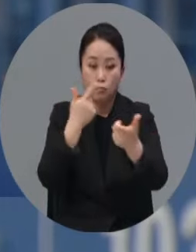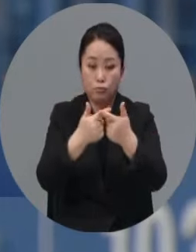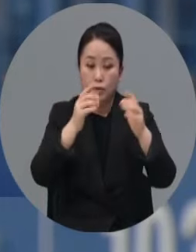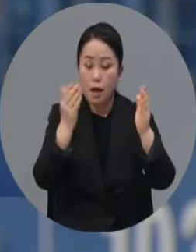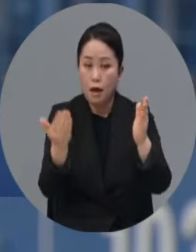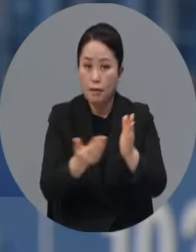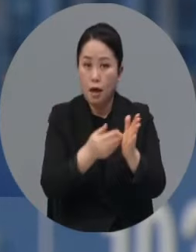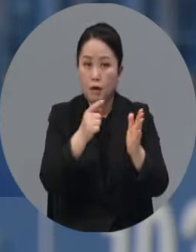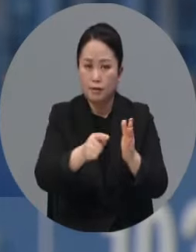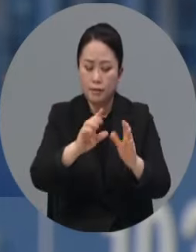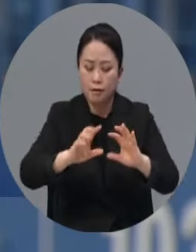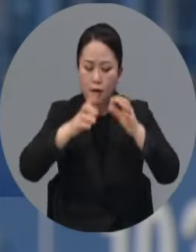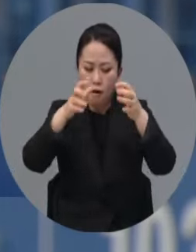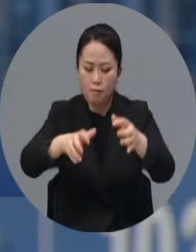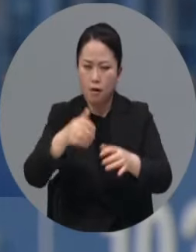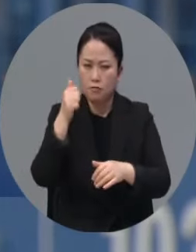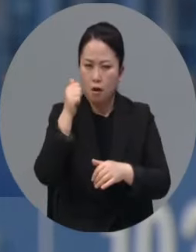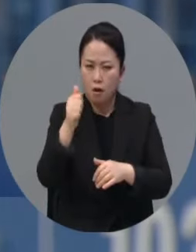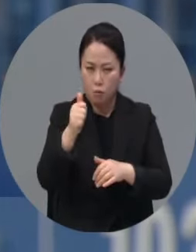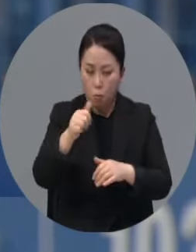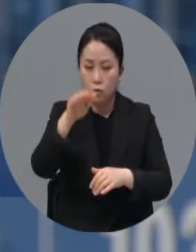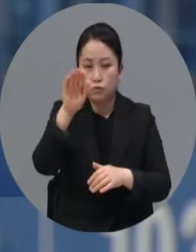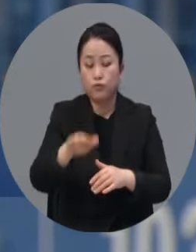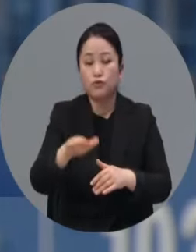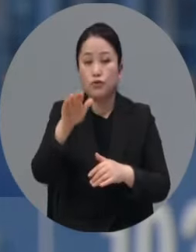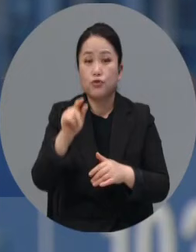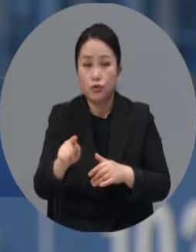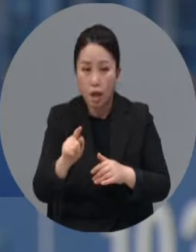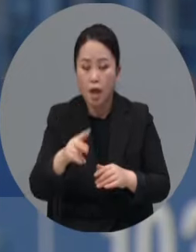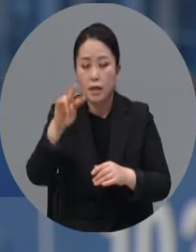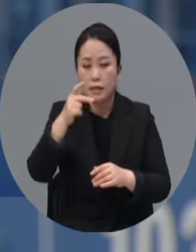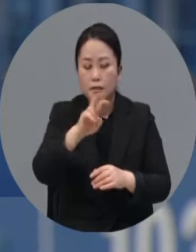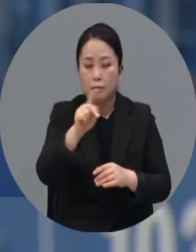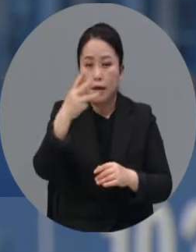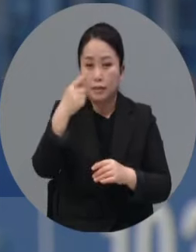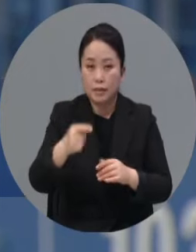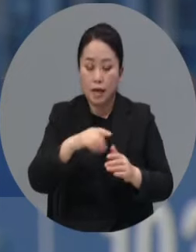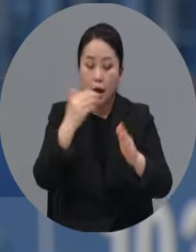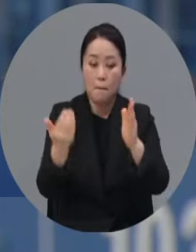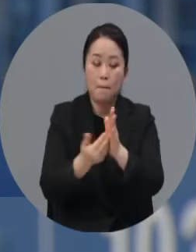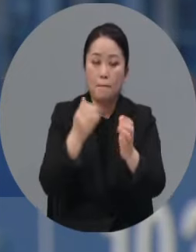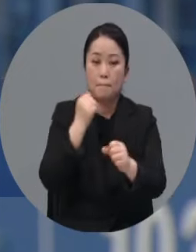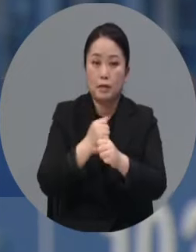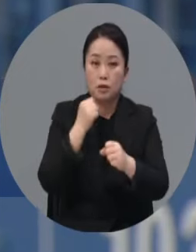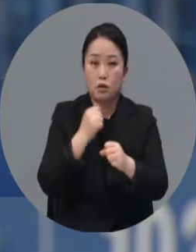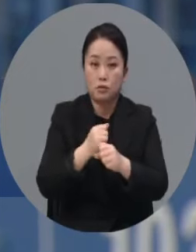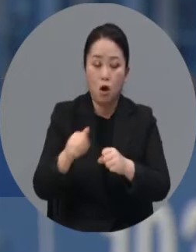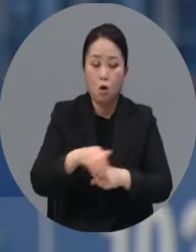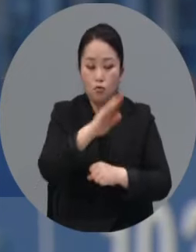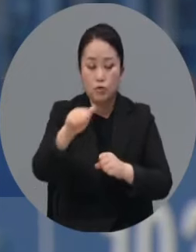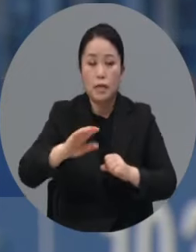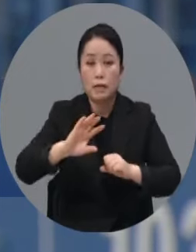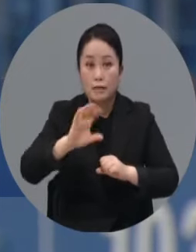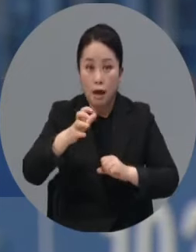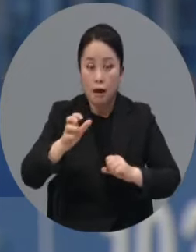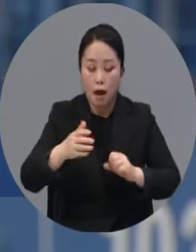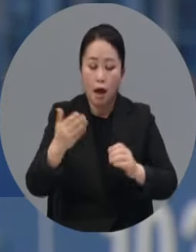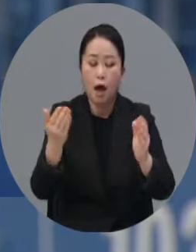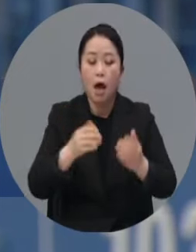수준의 스마트 항만으로 만들어 우리나라 항만 해운 산업을 세계